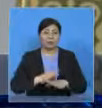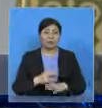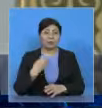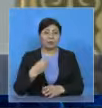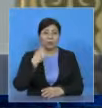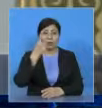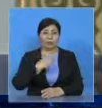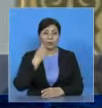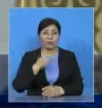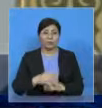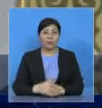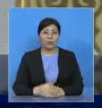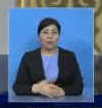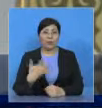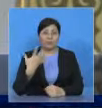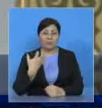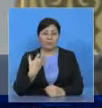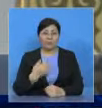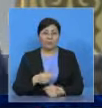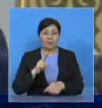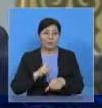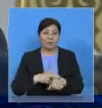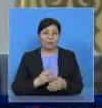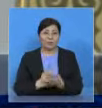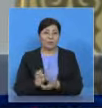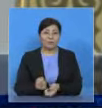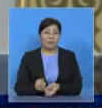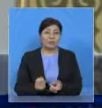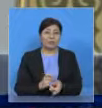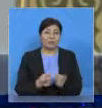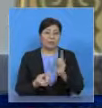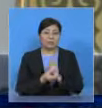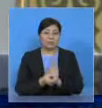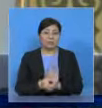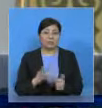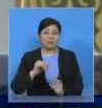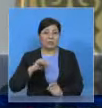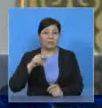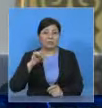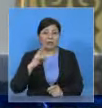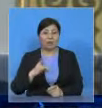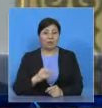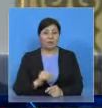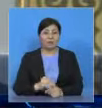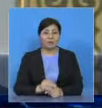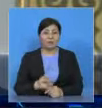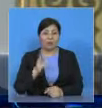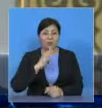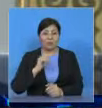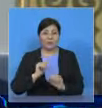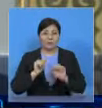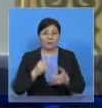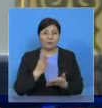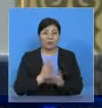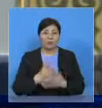3 лет. Порядка 500 сотрудников патрульной службы переведены с сержантов в офицеры, позволило увеличить их заработную плату. Для